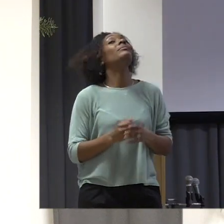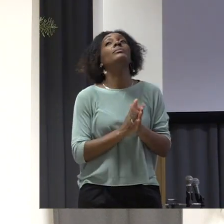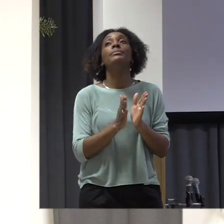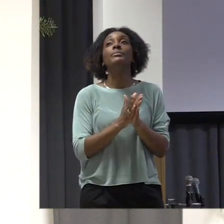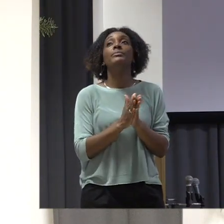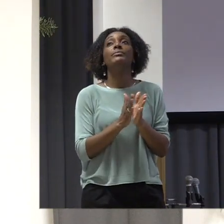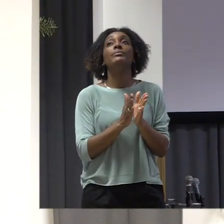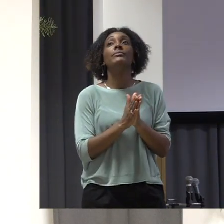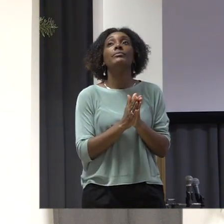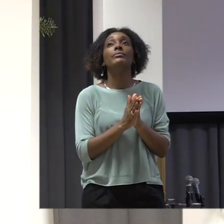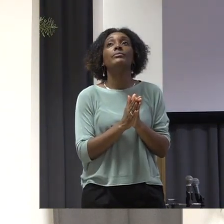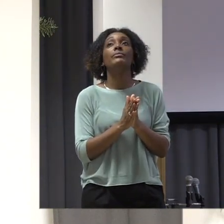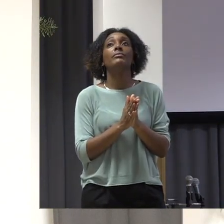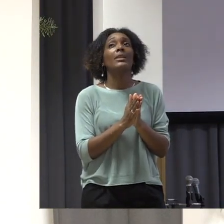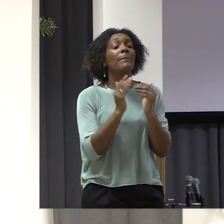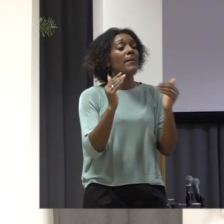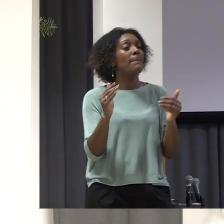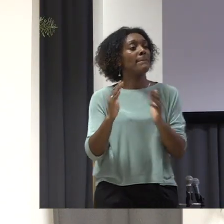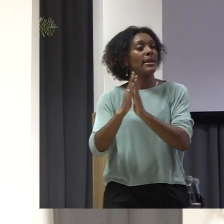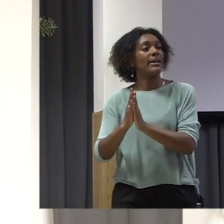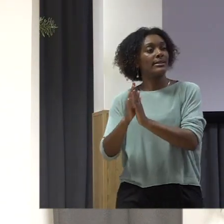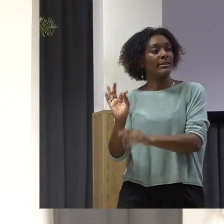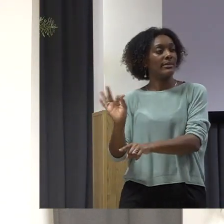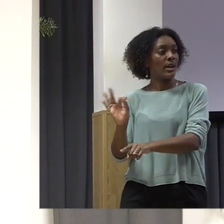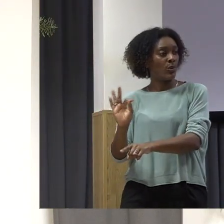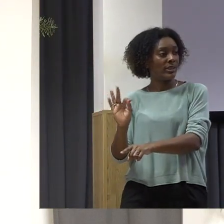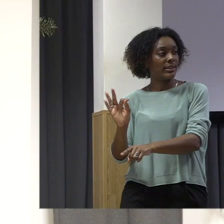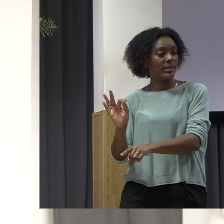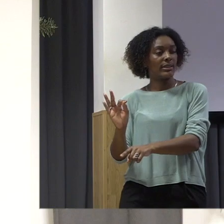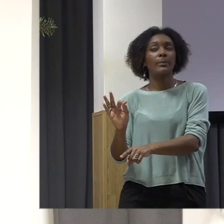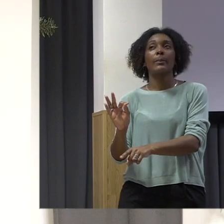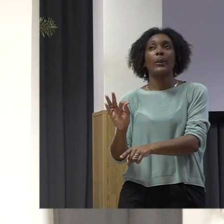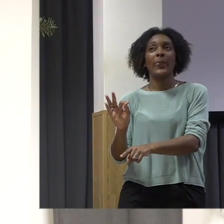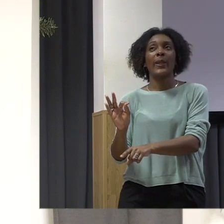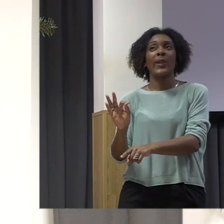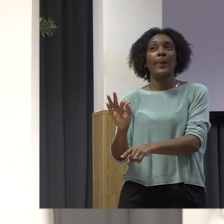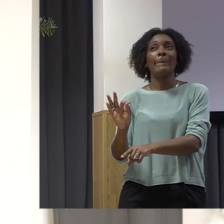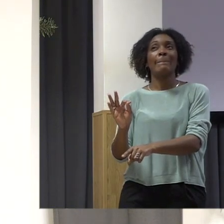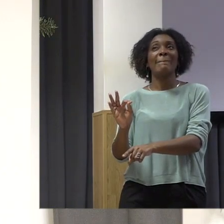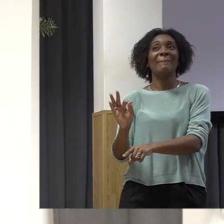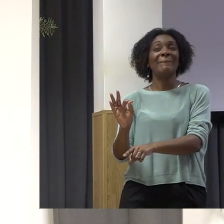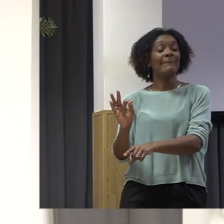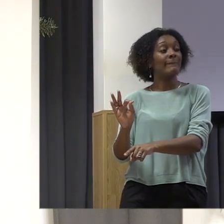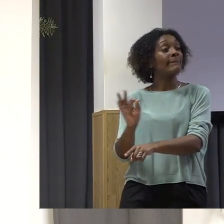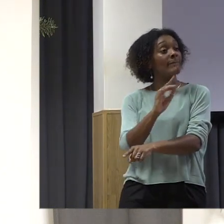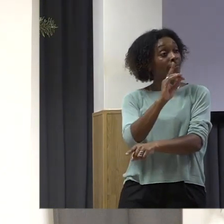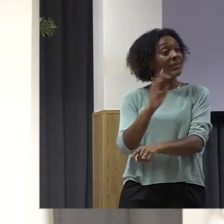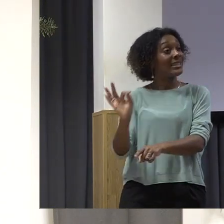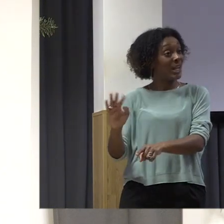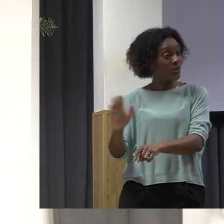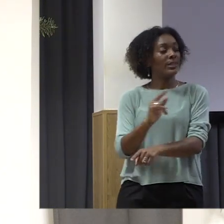ils étaient déjà des modèles pour tous. Plusieurs mois plus tard, il leur écrit une deuxième